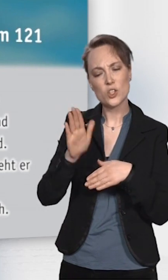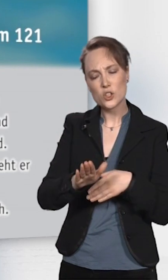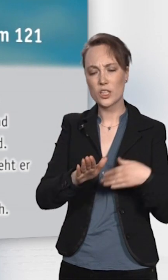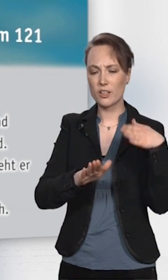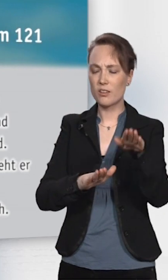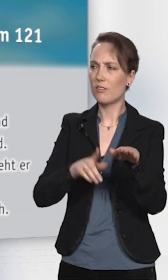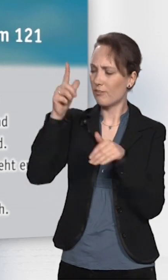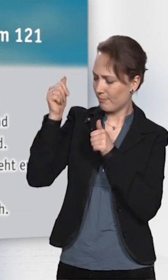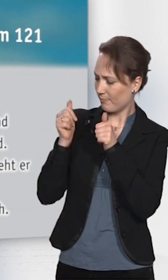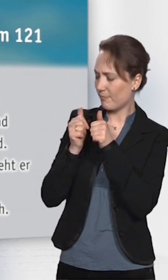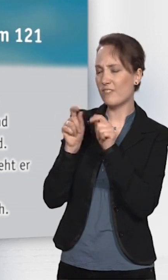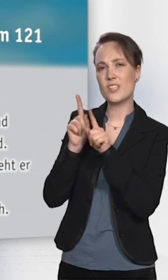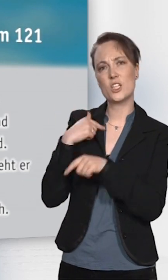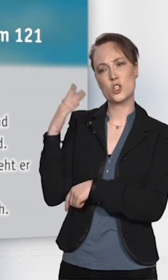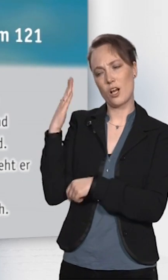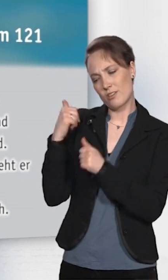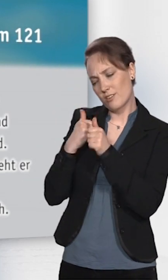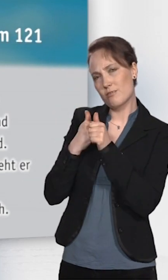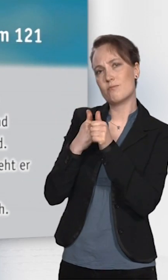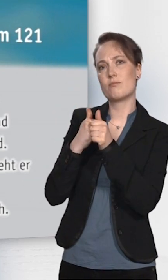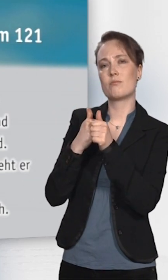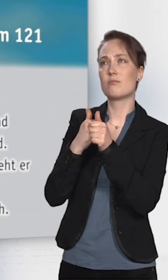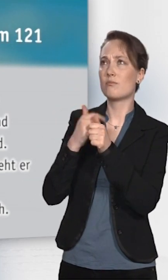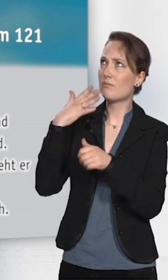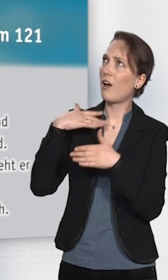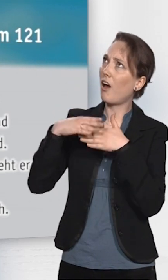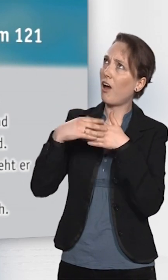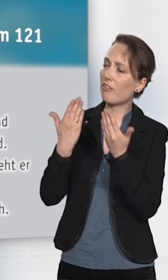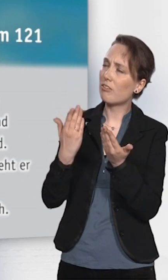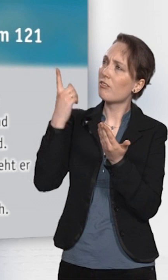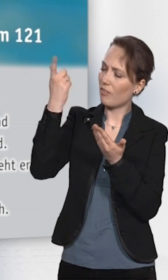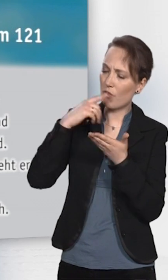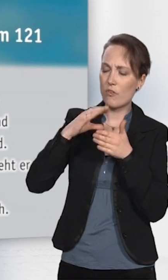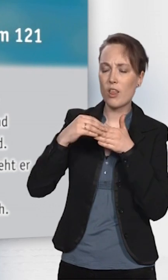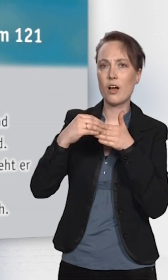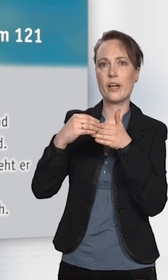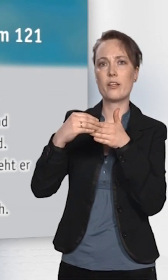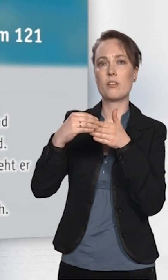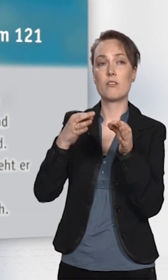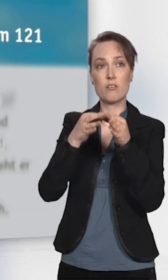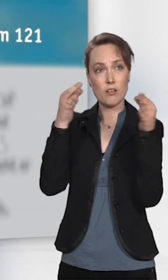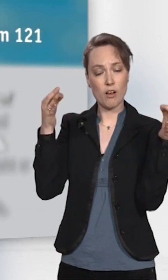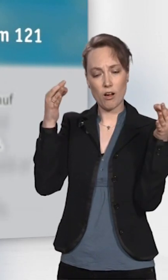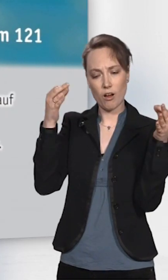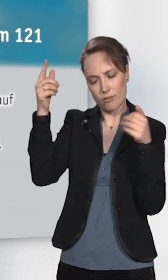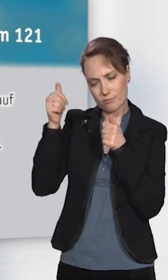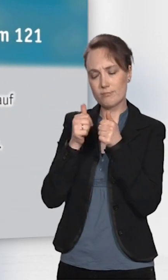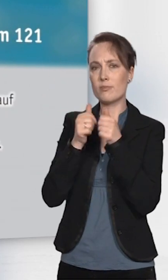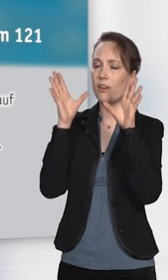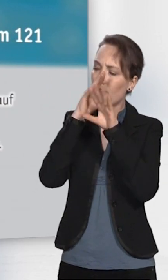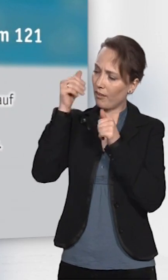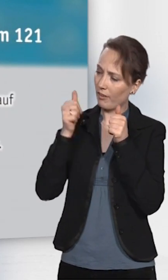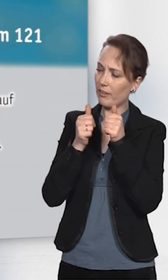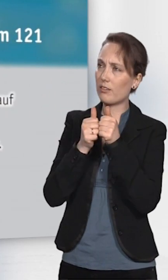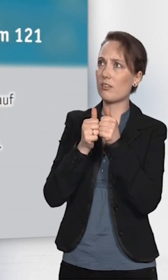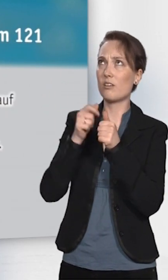Schatten und leitet meine Hand. Tag und Nacht steht er mir zur Seite. Gott behütet mich. Er behütet